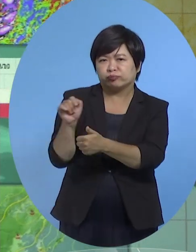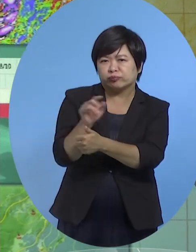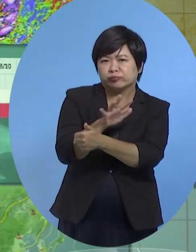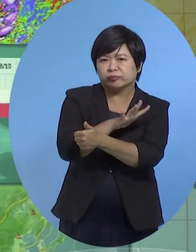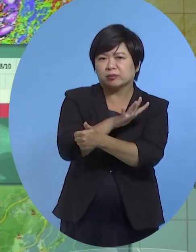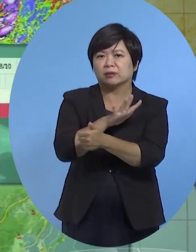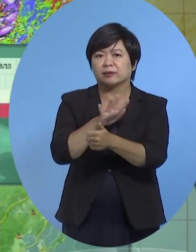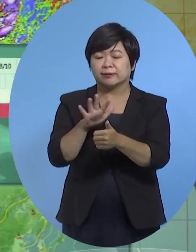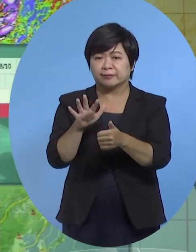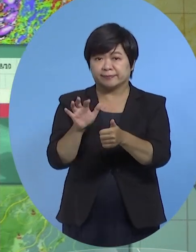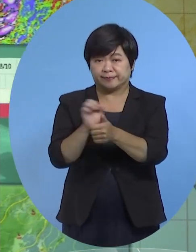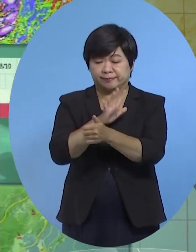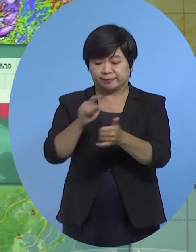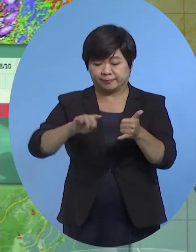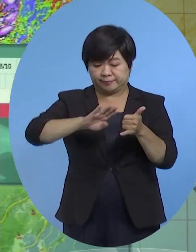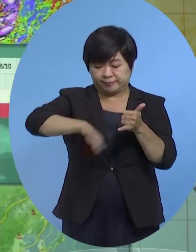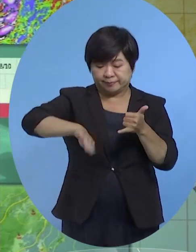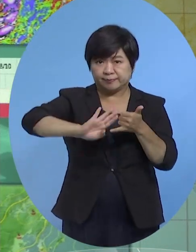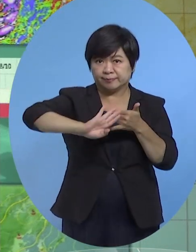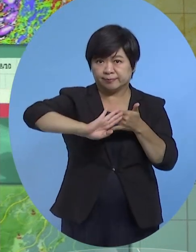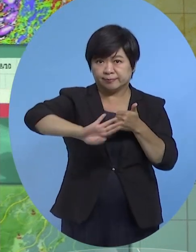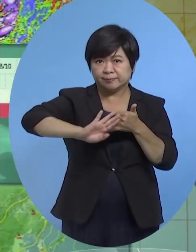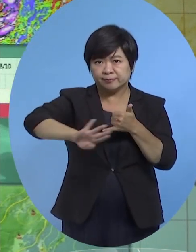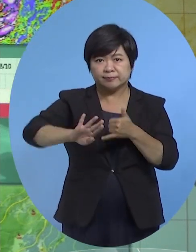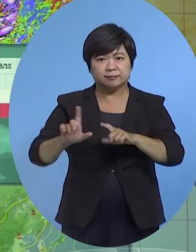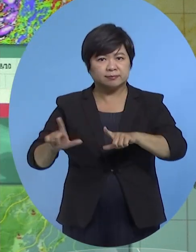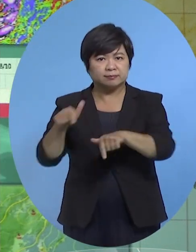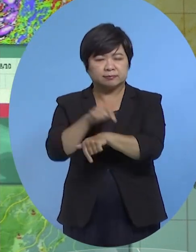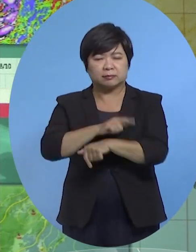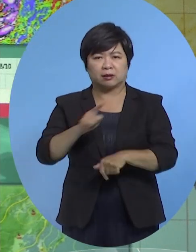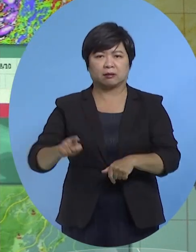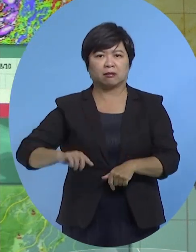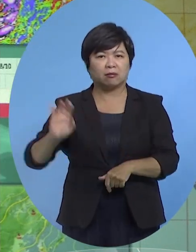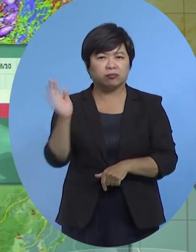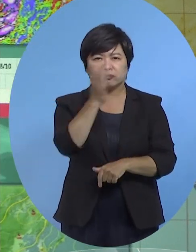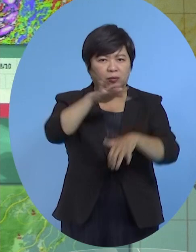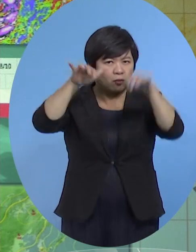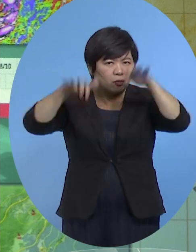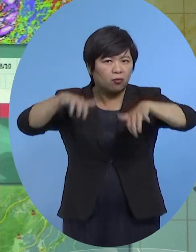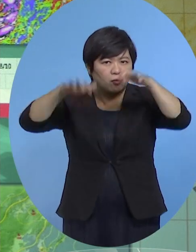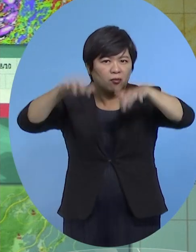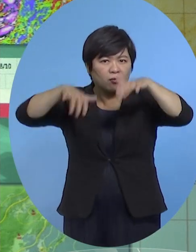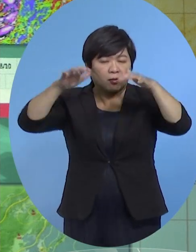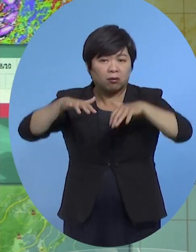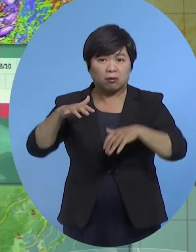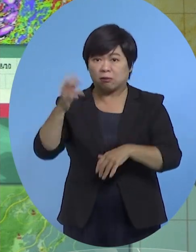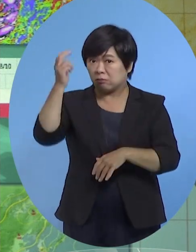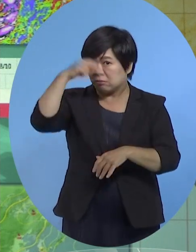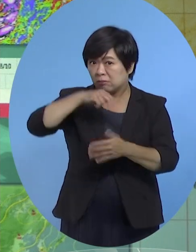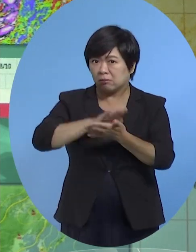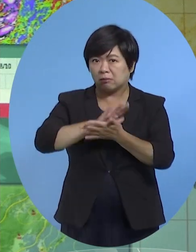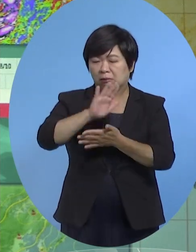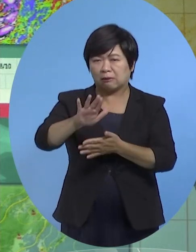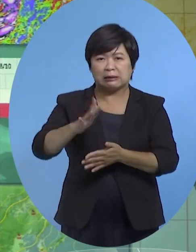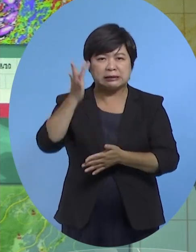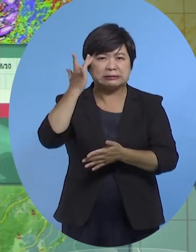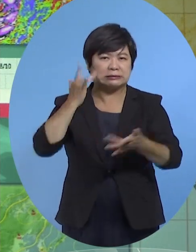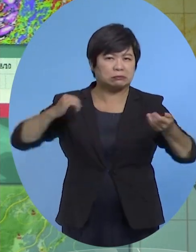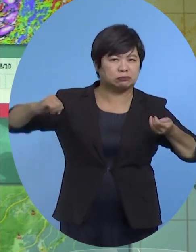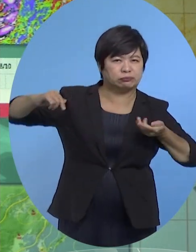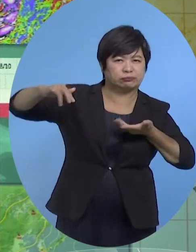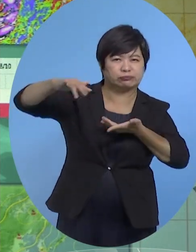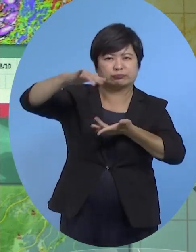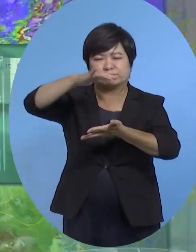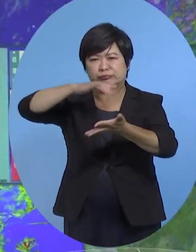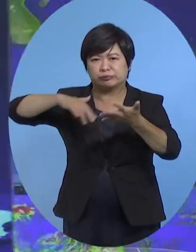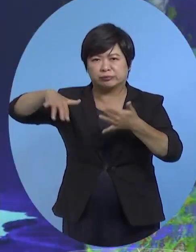系带上来，造成台湾的南部、东南部断断续续有阵雨的情况出现。那另外下午过后热力的发展，让我们中